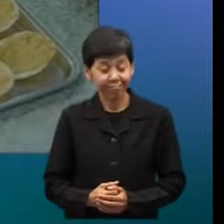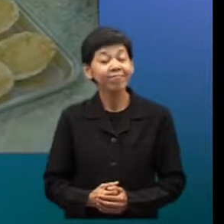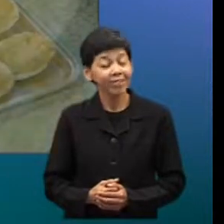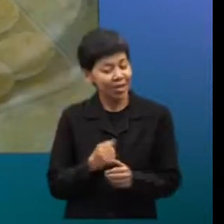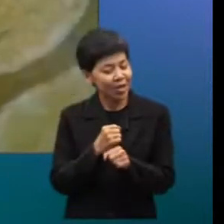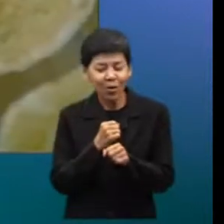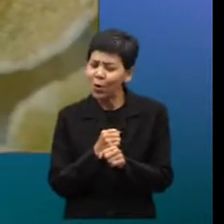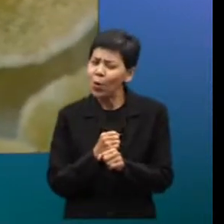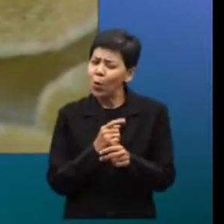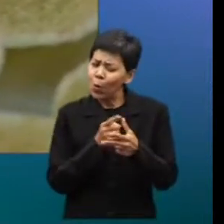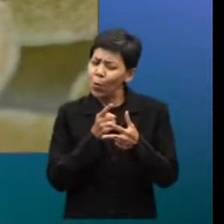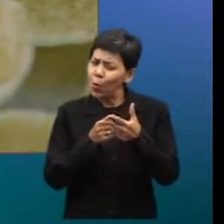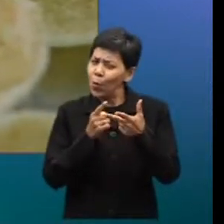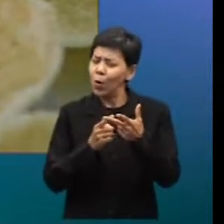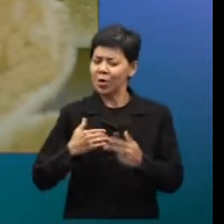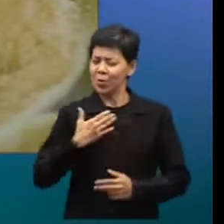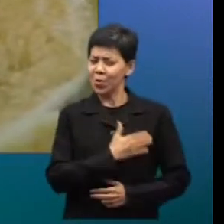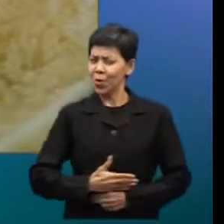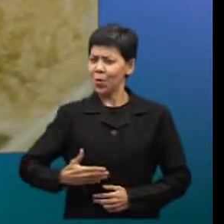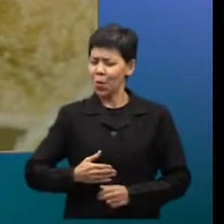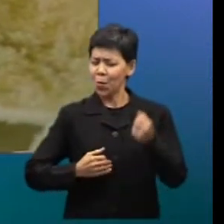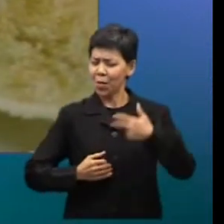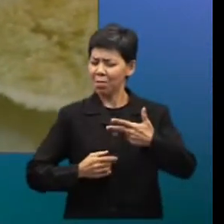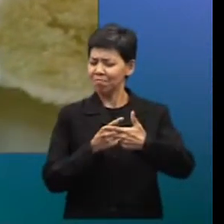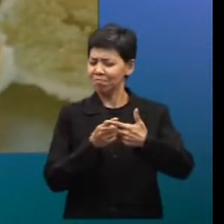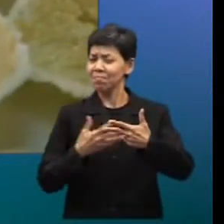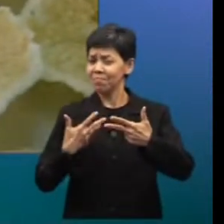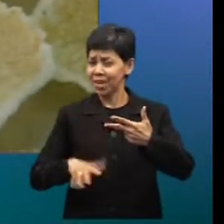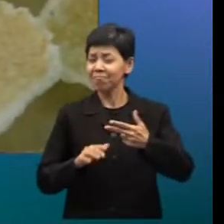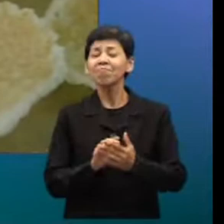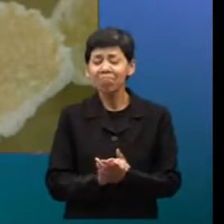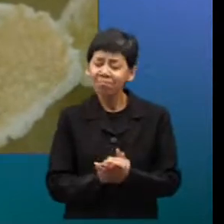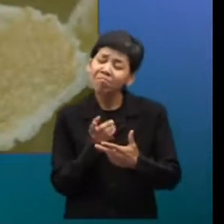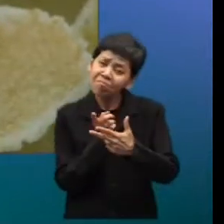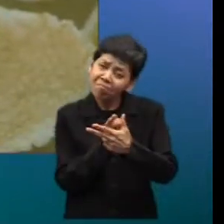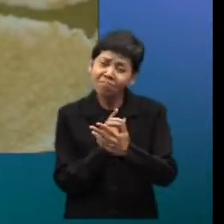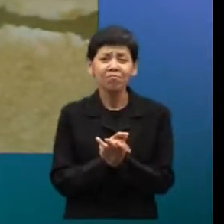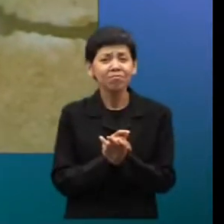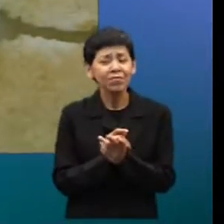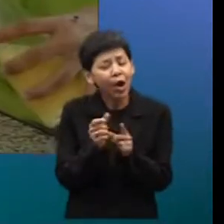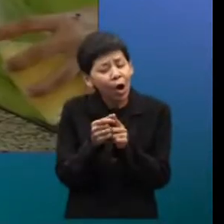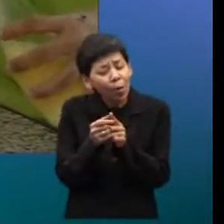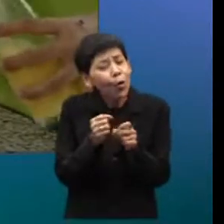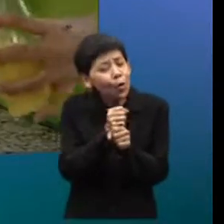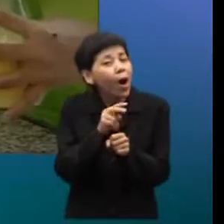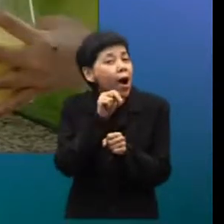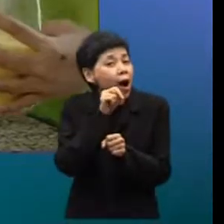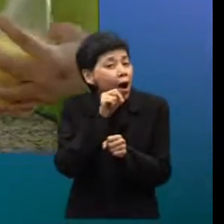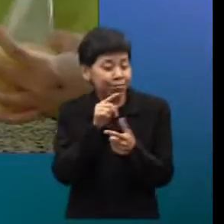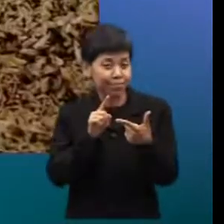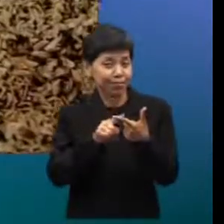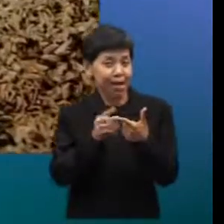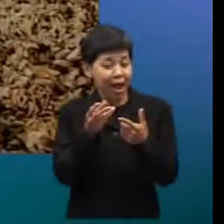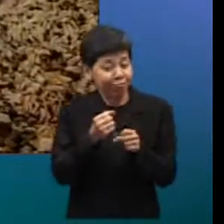วันนี้เราก็ได้สูตรอาหารเด็ดๆสำหรับผู้รักสุขภาพไปถึง3อย่างเจียวนะครับไม่ว่าจะเป็นน้ำนมข้าวโพ